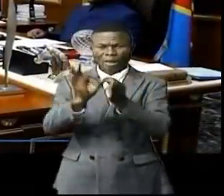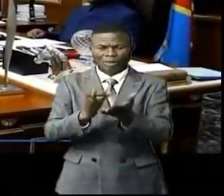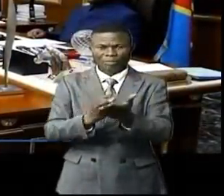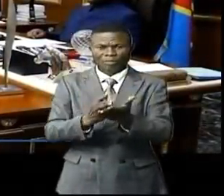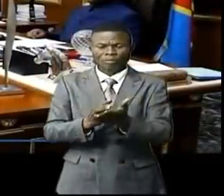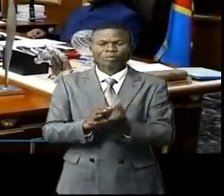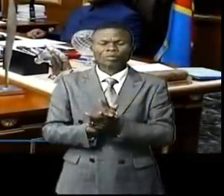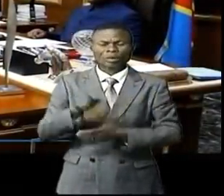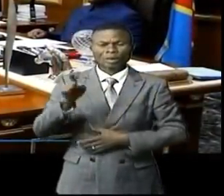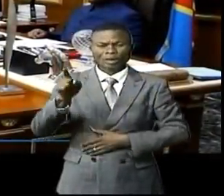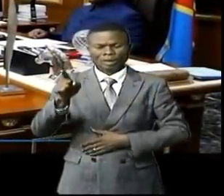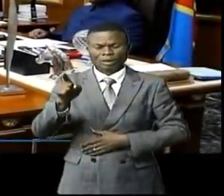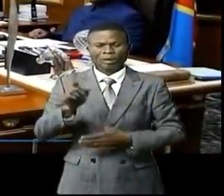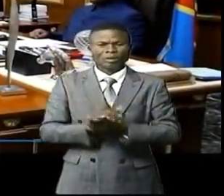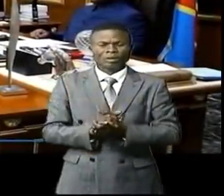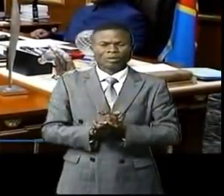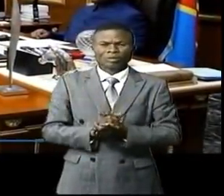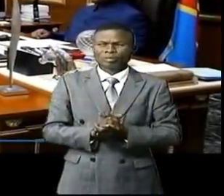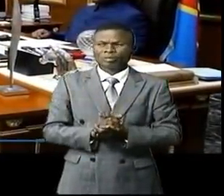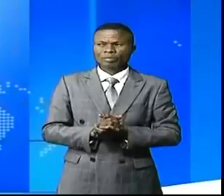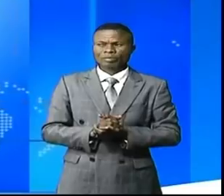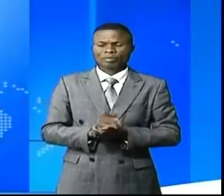Lazarus Karti Chakwera.